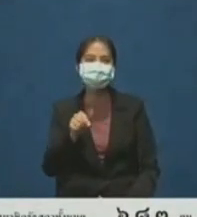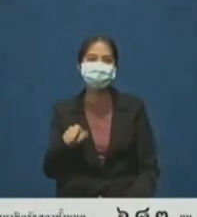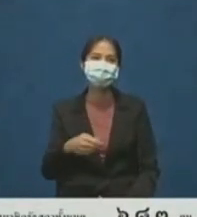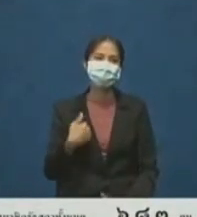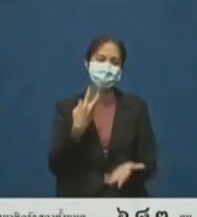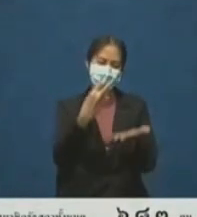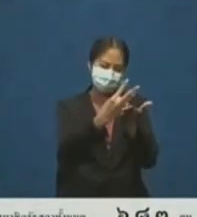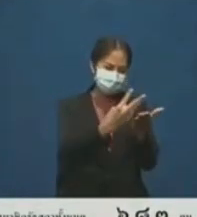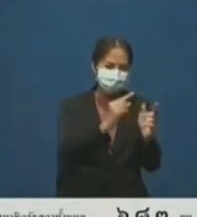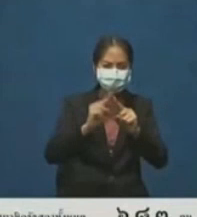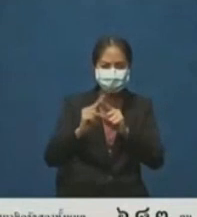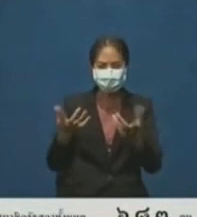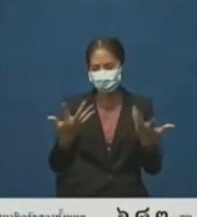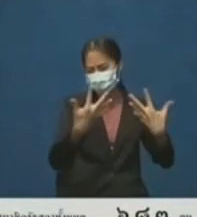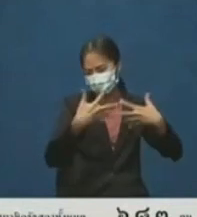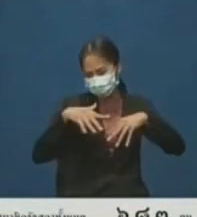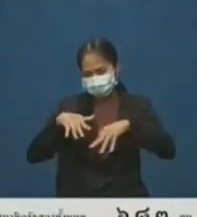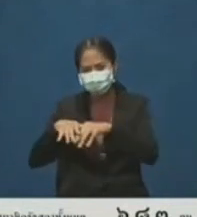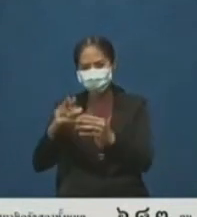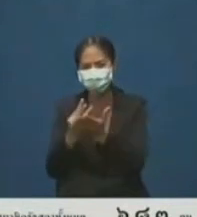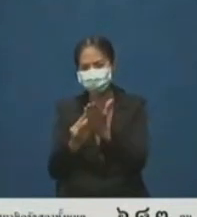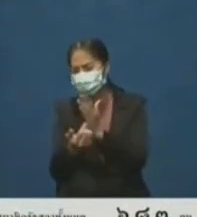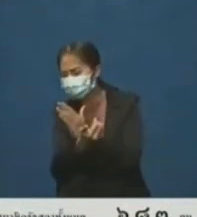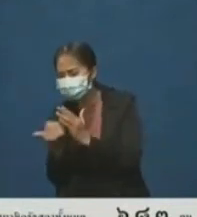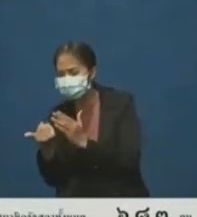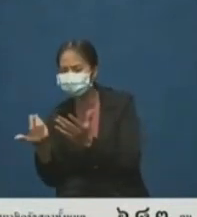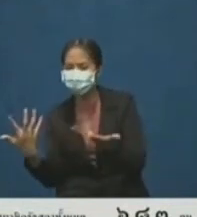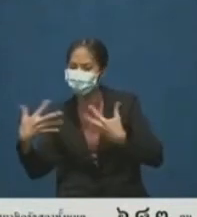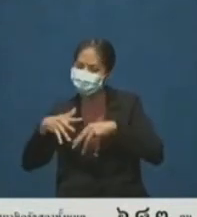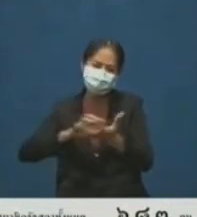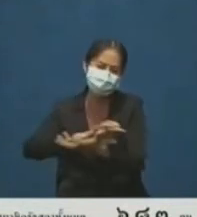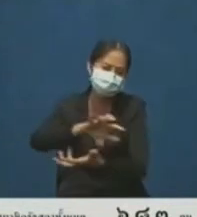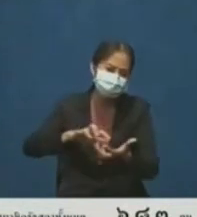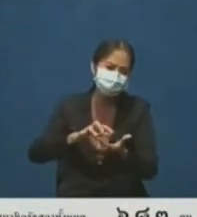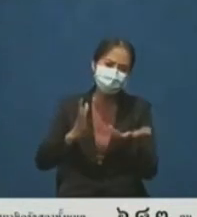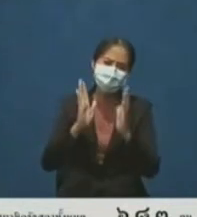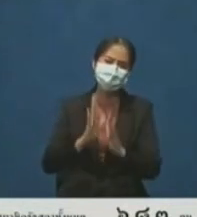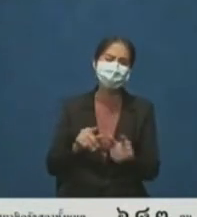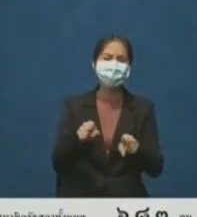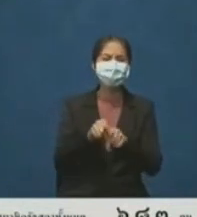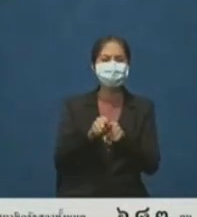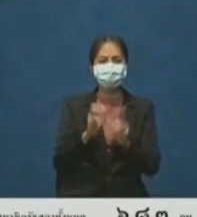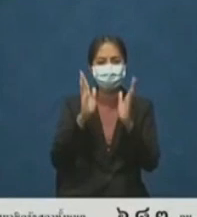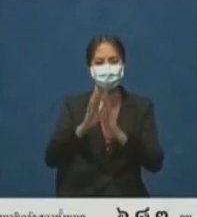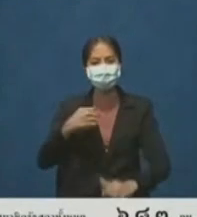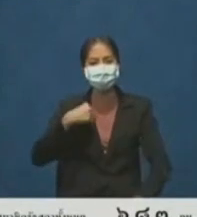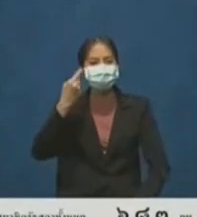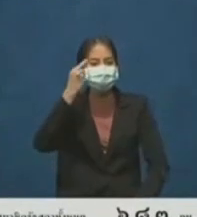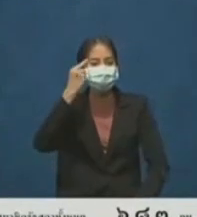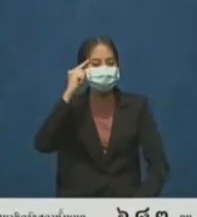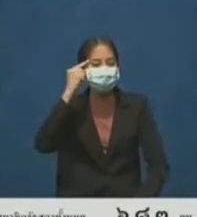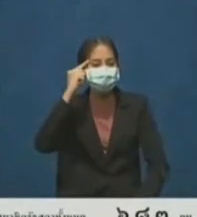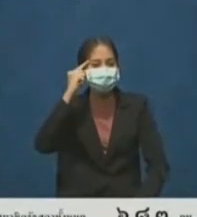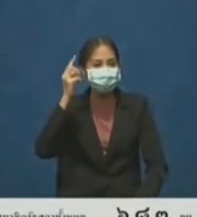จะต้องไปดูให้ดีว่าอย่าเอาวิชาเหล่านี้ไปบูรณาการเข้ากับวิชาอื่นซึ่งมันจะทำให้เกิดความอ่อน